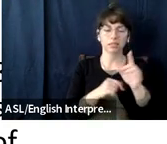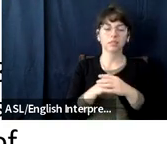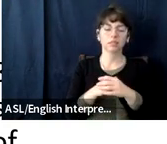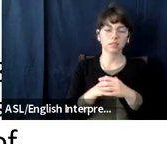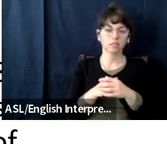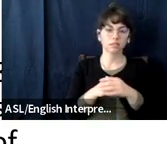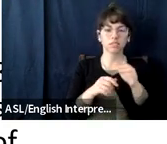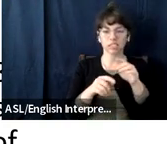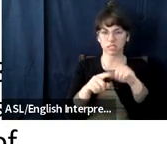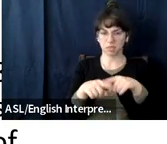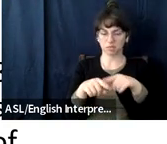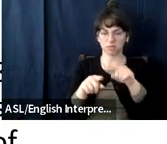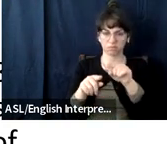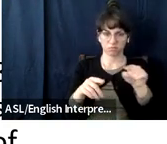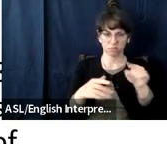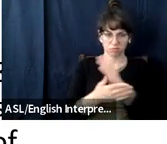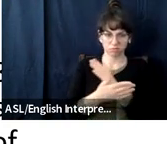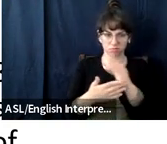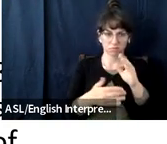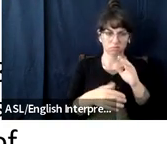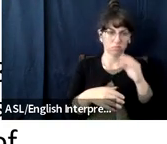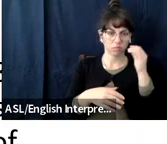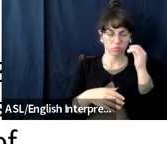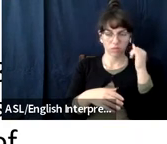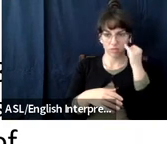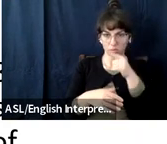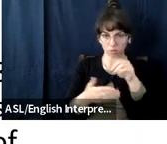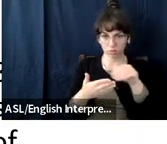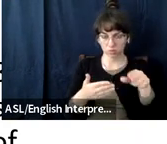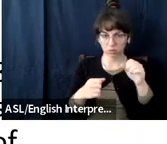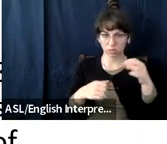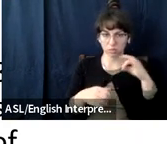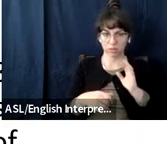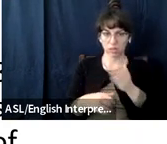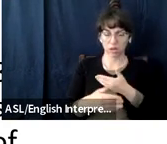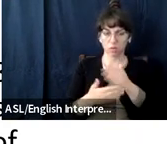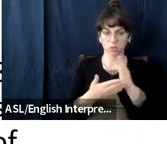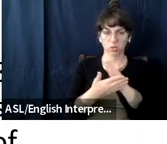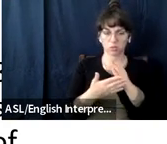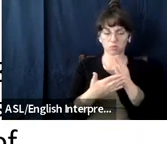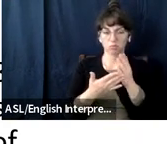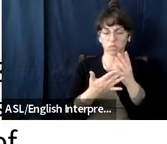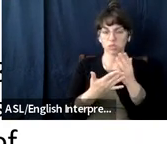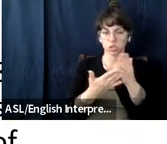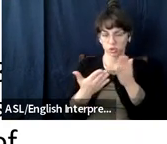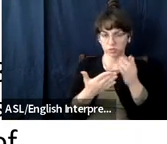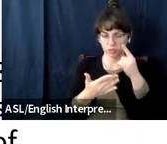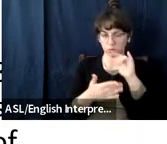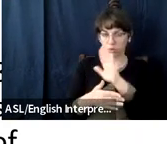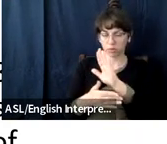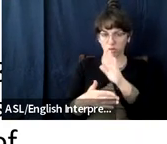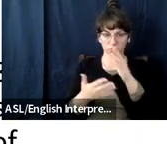who are on the spectrum, if they can benefit from the services of the program. We support and provide